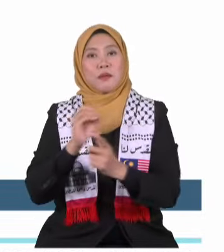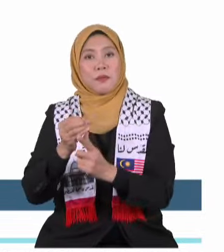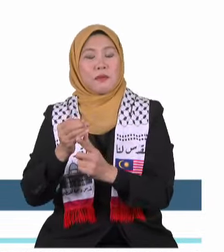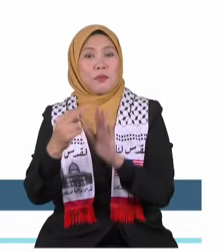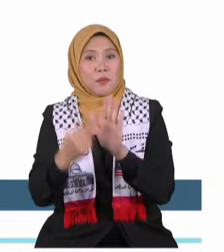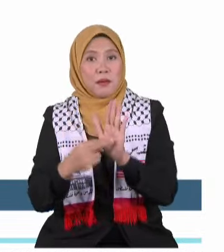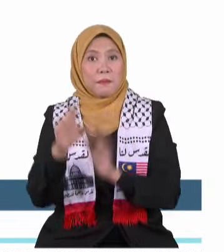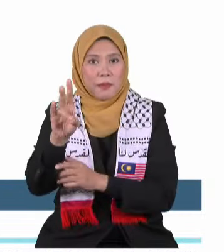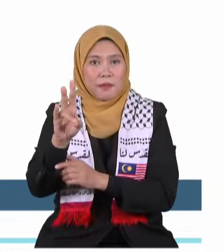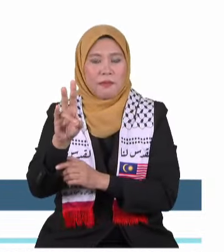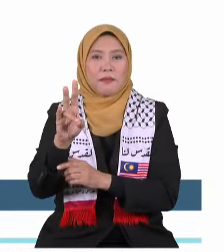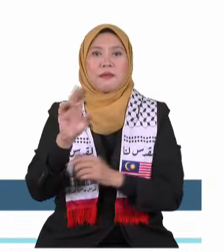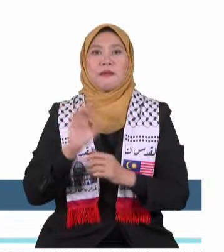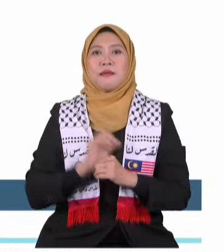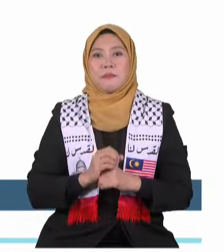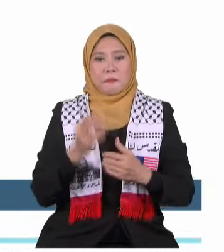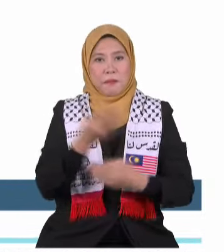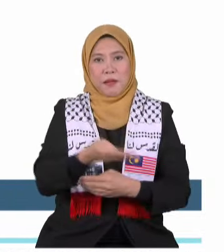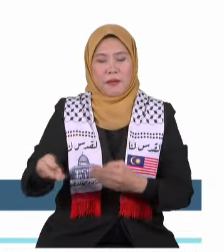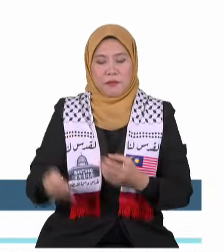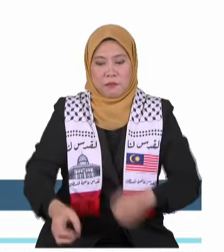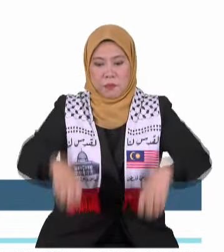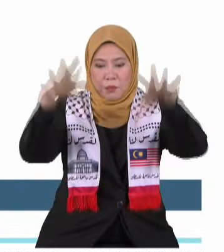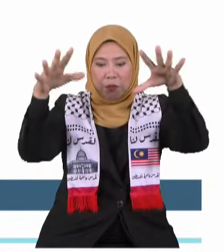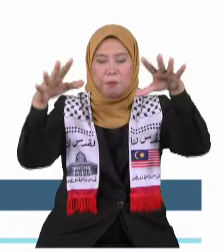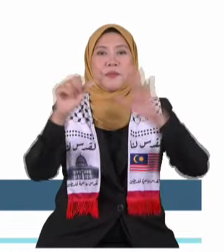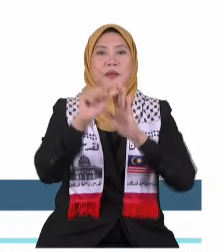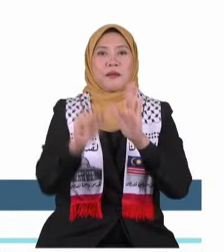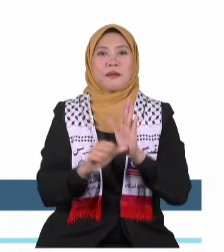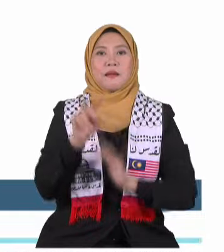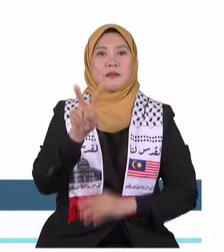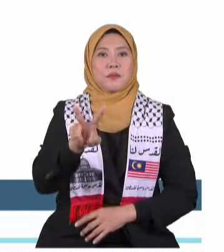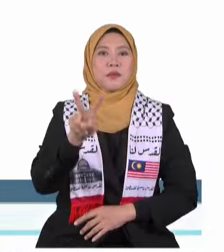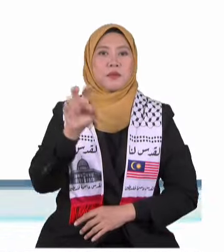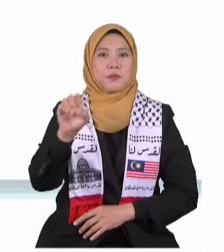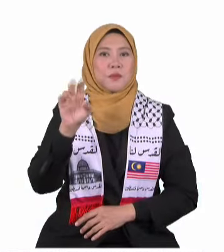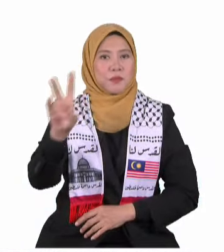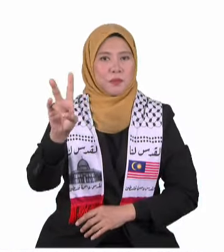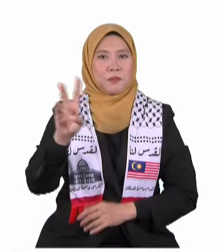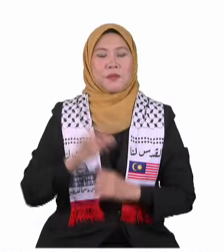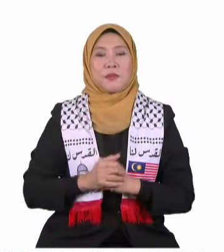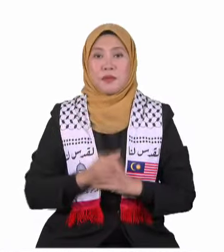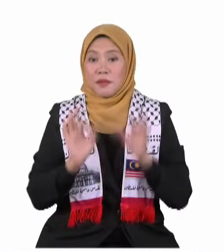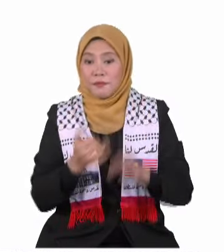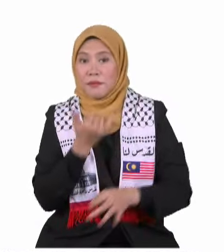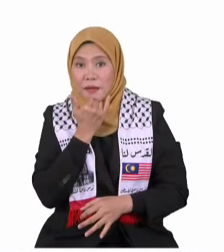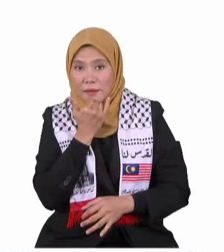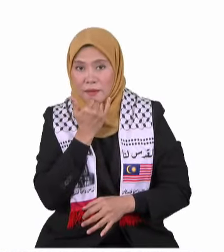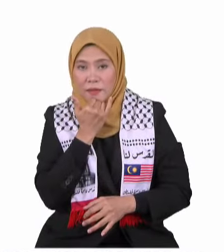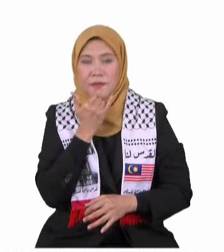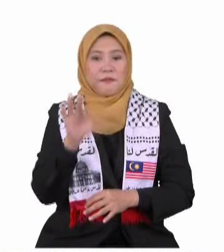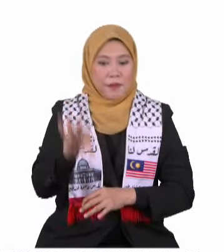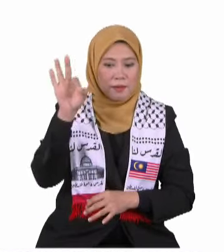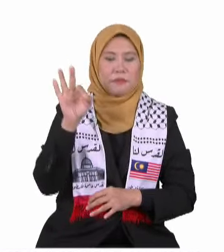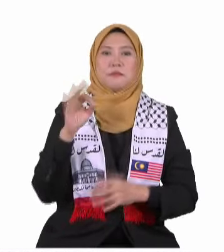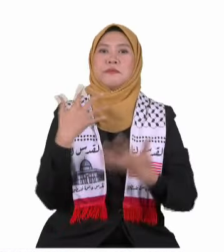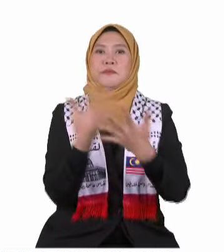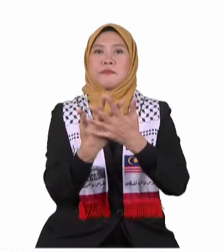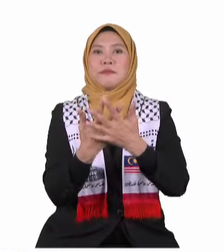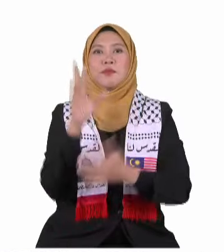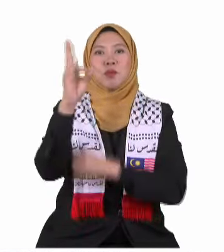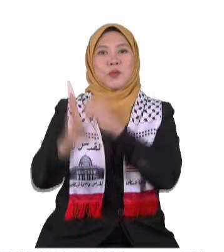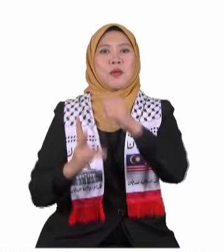8 akta bahan letupan 1957 akta 207 jugika Sabit kesalahan penjara 7 tahun atau